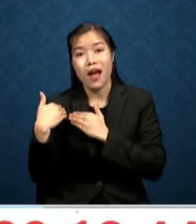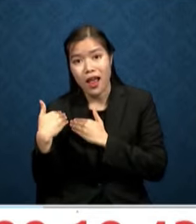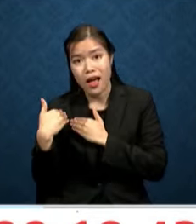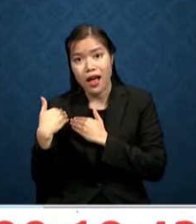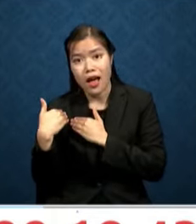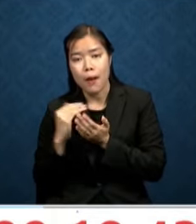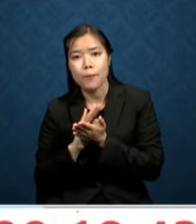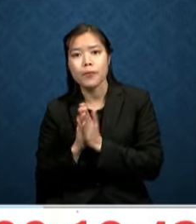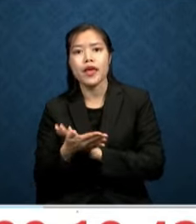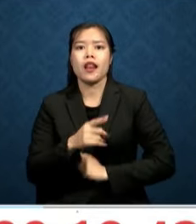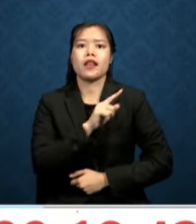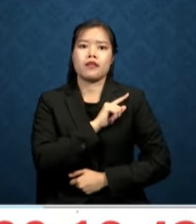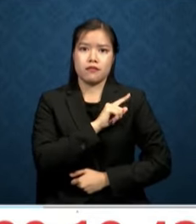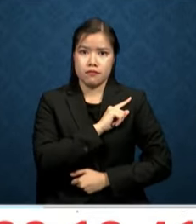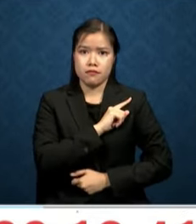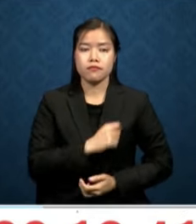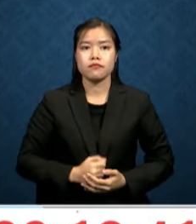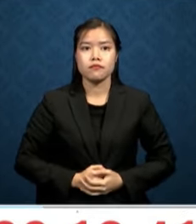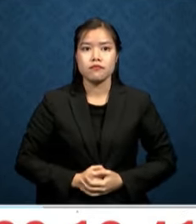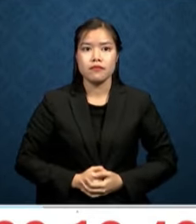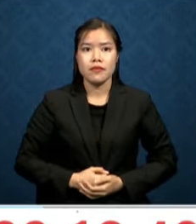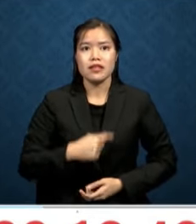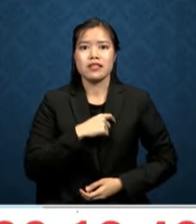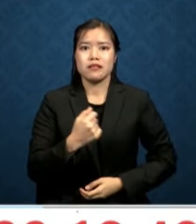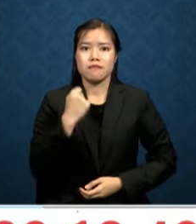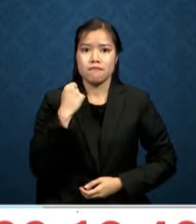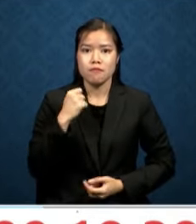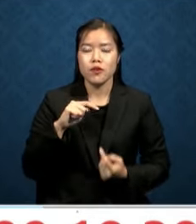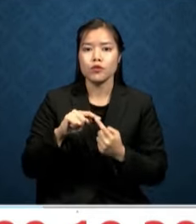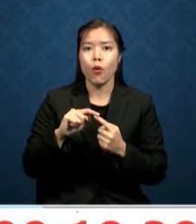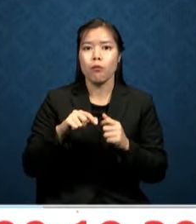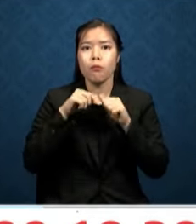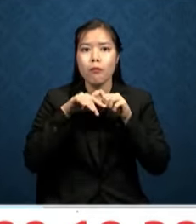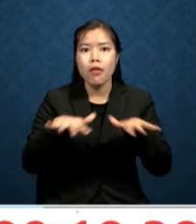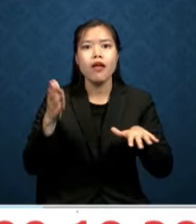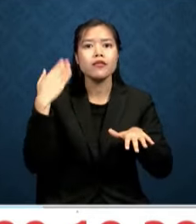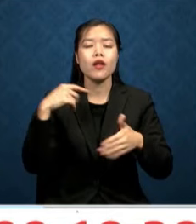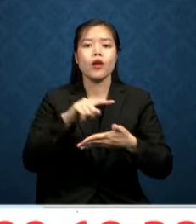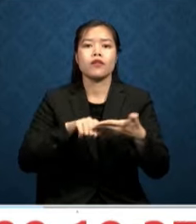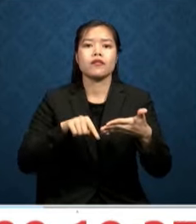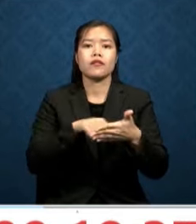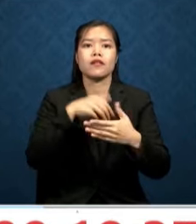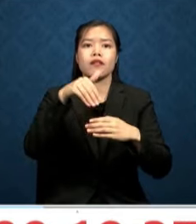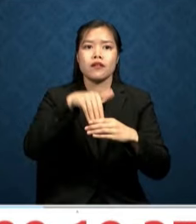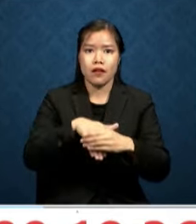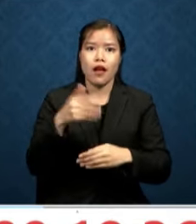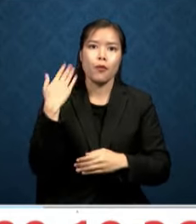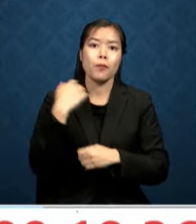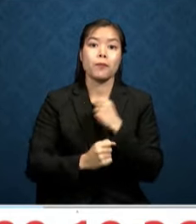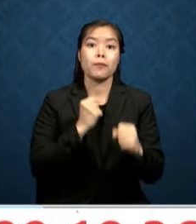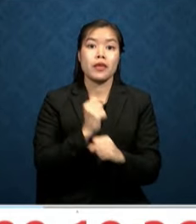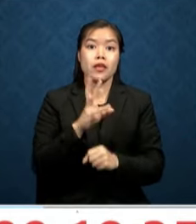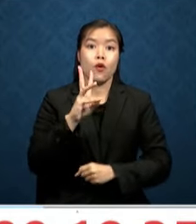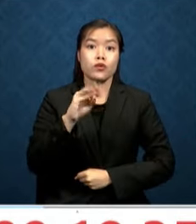ความมุ่งมั่นยิ่งกว่าคนที่เคยประกาศคำมั่นสัญญาในนโยบายตอนเลือกตั้งนะฮะช่วงปลายปี65นะฮะ